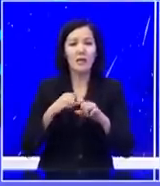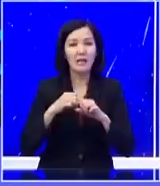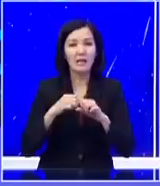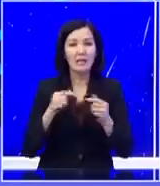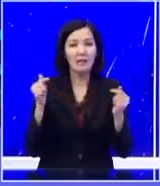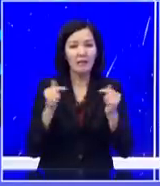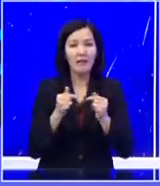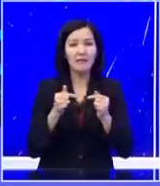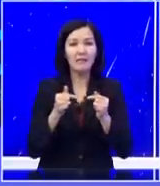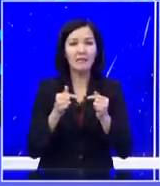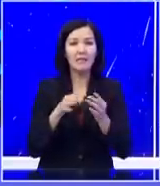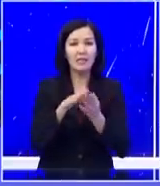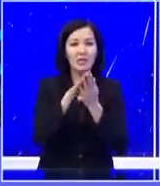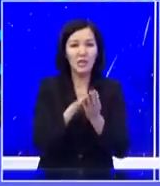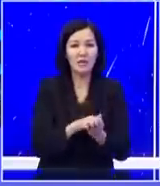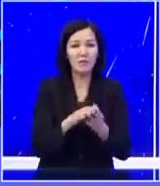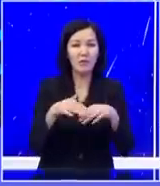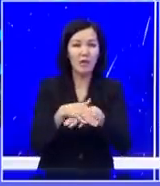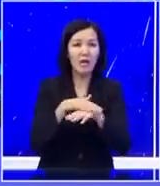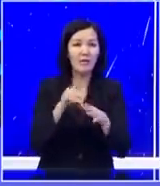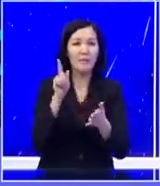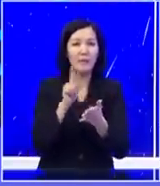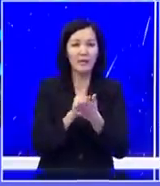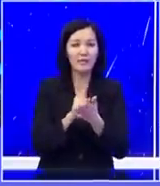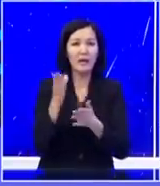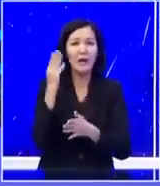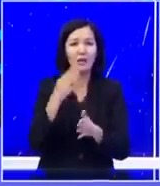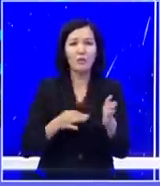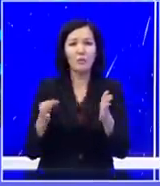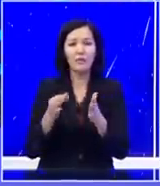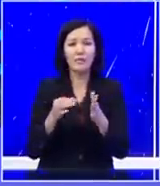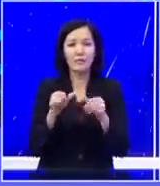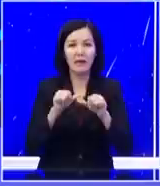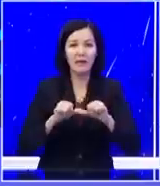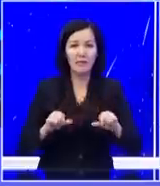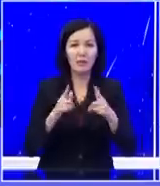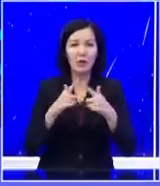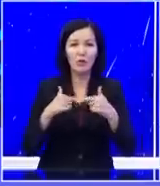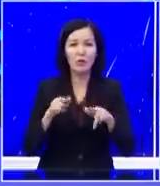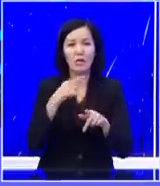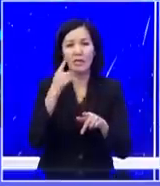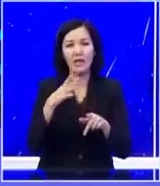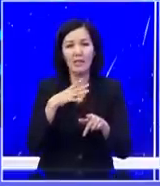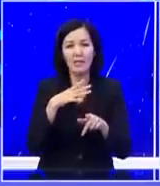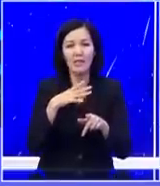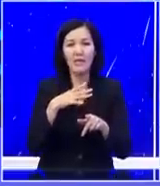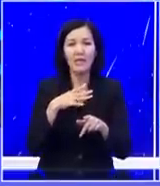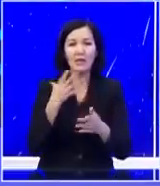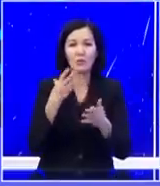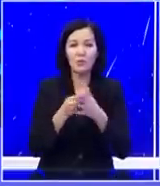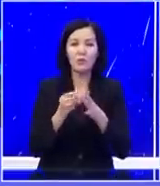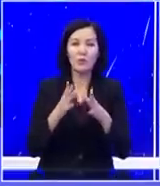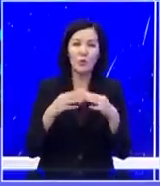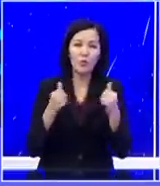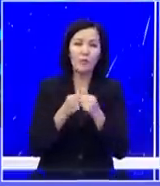лайықты деңгейде шығарып салуда халықтың парызы деді. Алматы облысында арнайы комиссия құрылғанын жеткізді. Ет